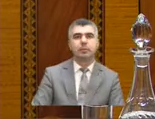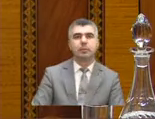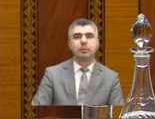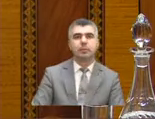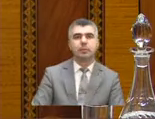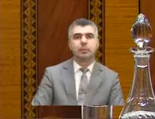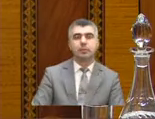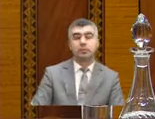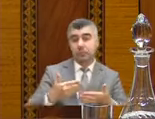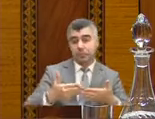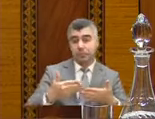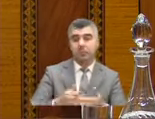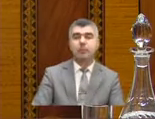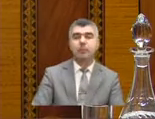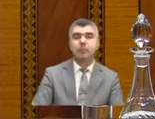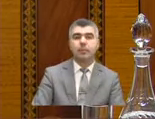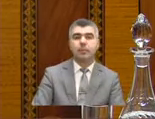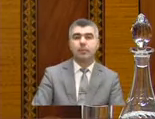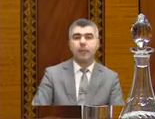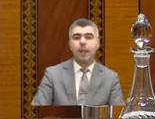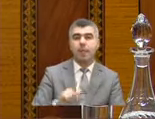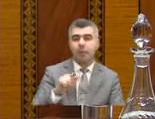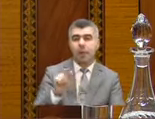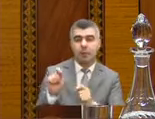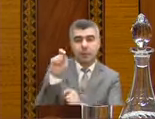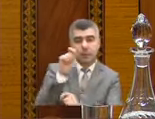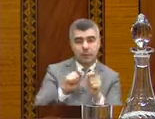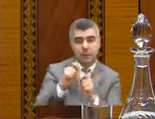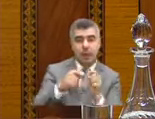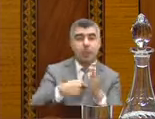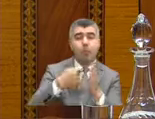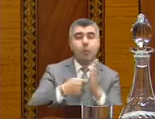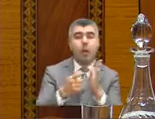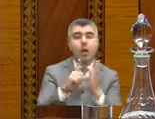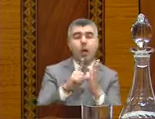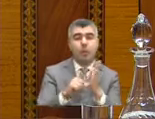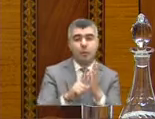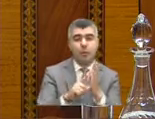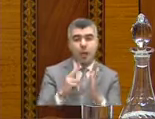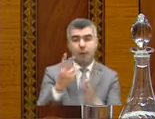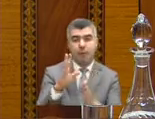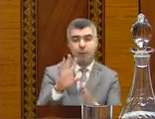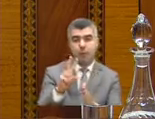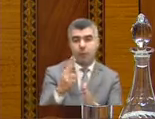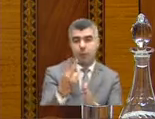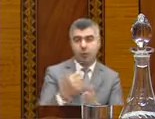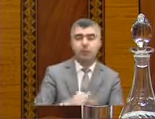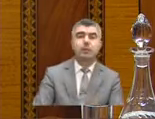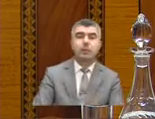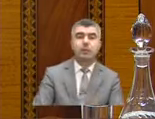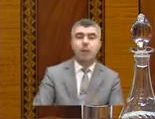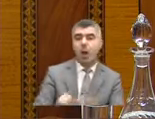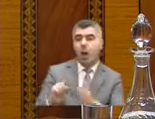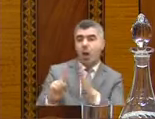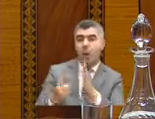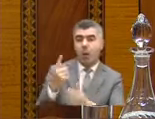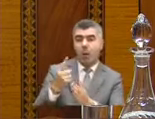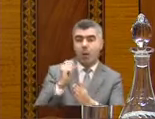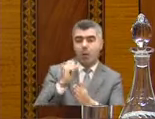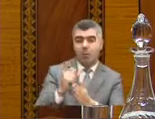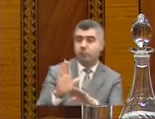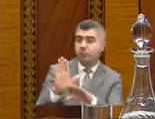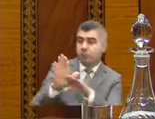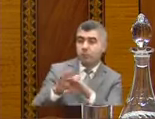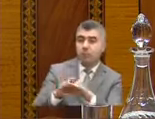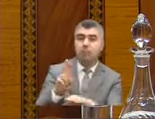وعلى هذا الأساس فقد تم إعداد مشروع قانون المالية لسنة 2025 وتحديد أولوياته طبقا